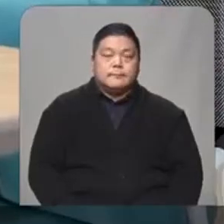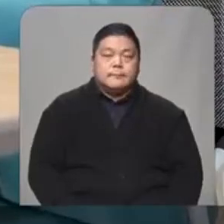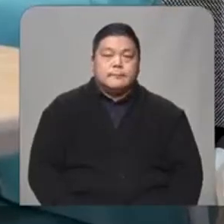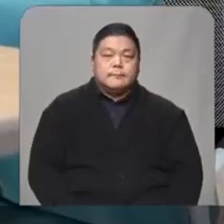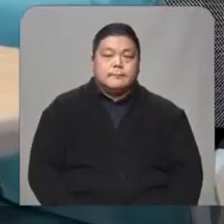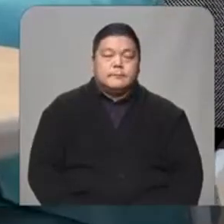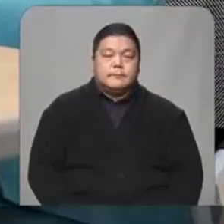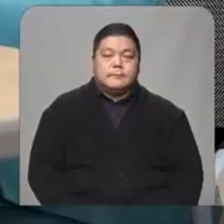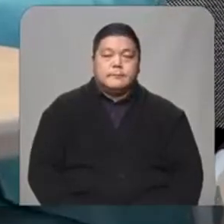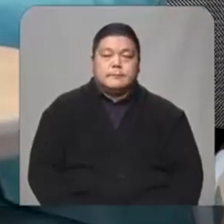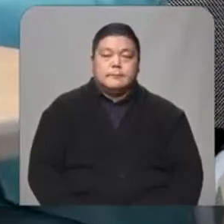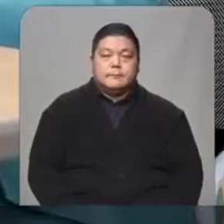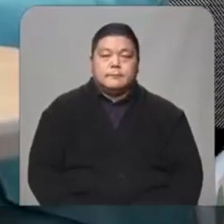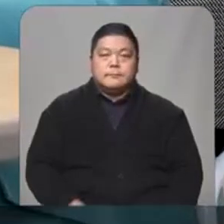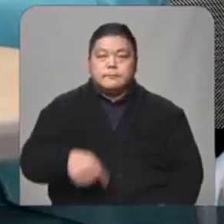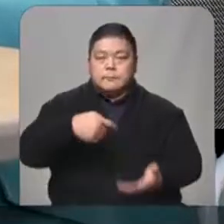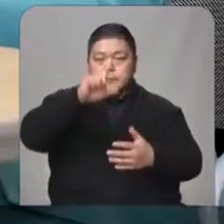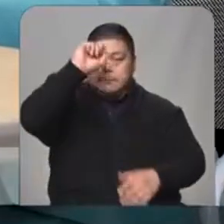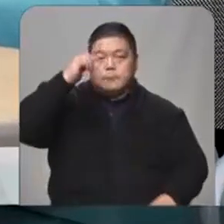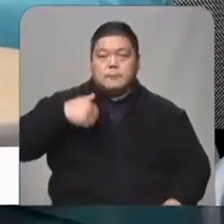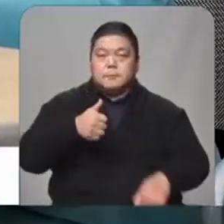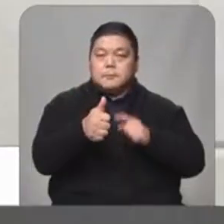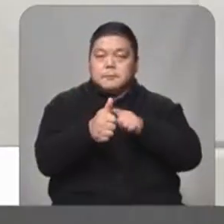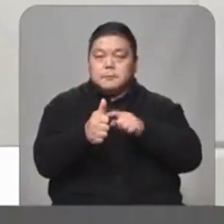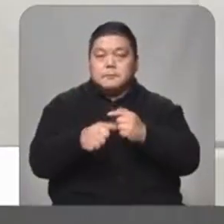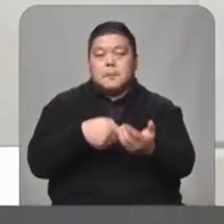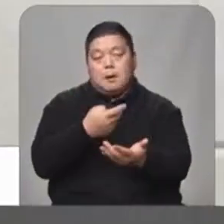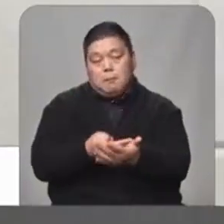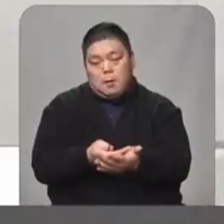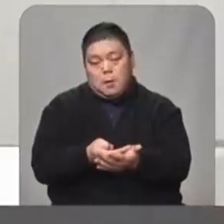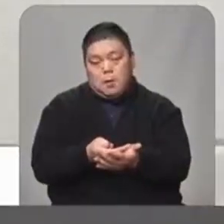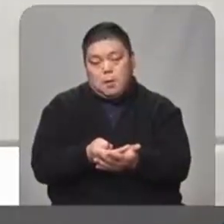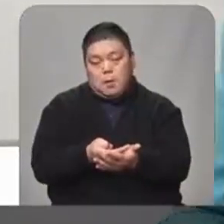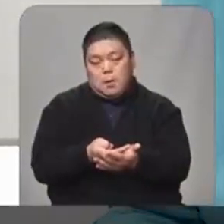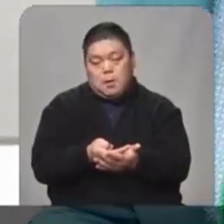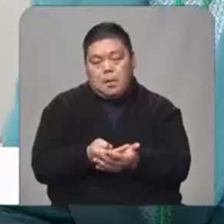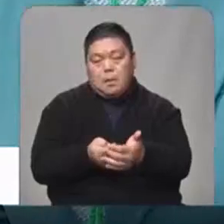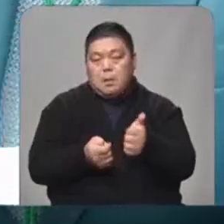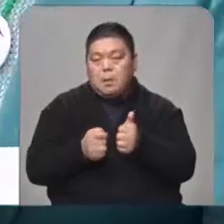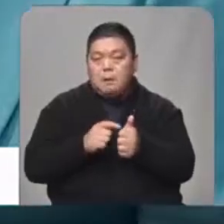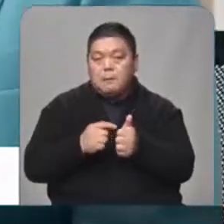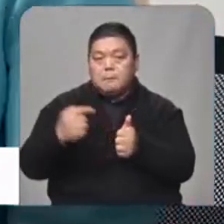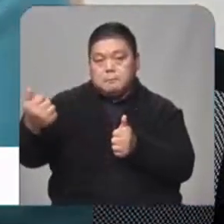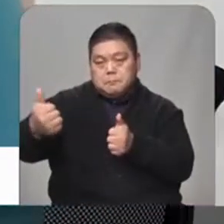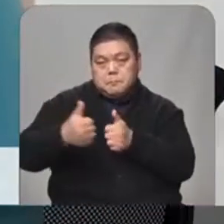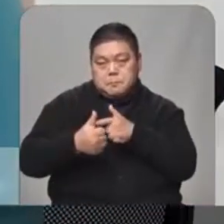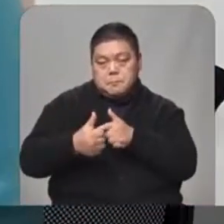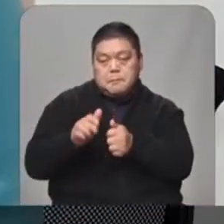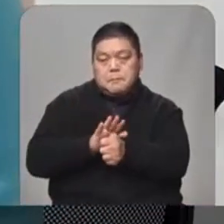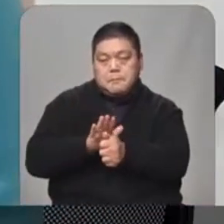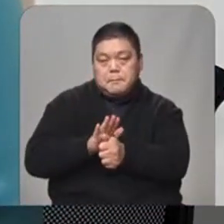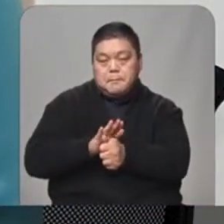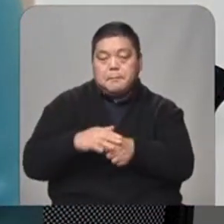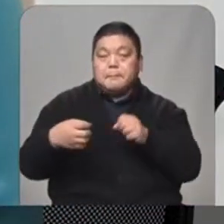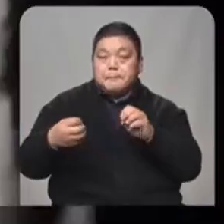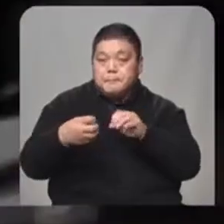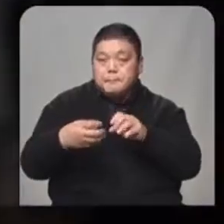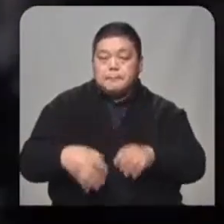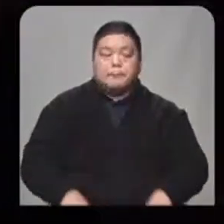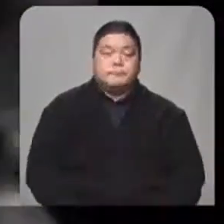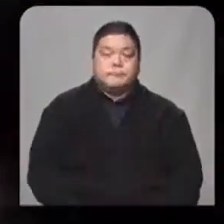기자입니다 병원에 입원한 신경호 강원도 교육감이 문병호 온 전국 시도 교육감 협의회장과 예기를 나누고